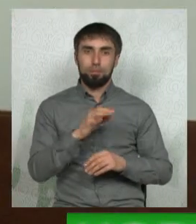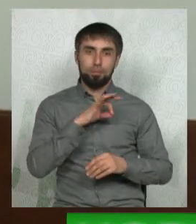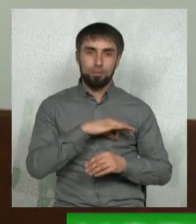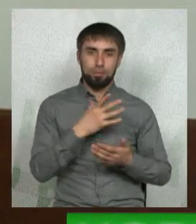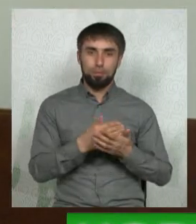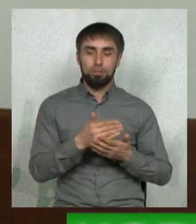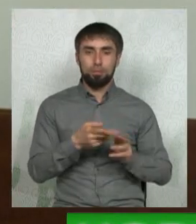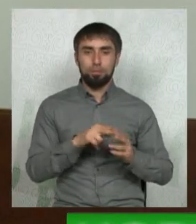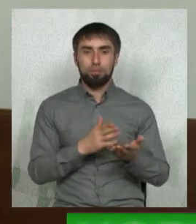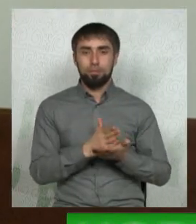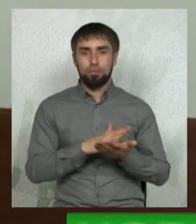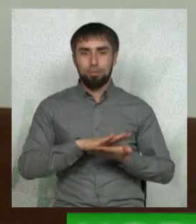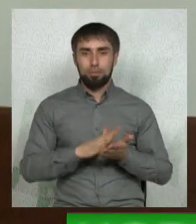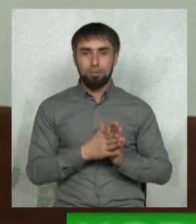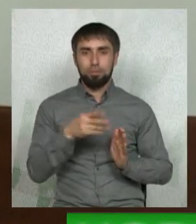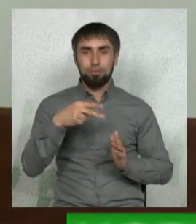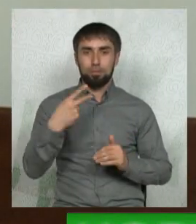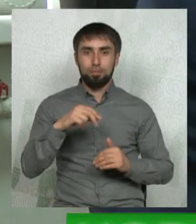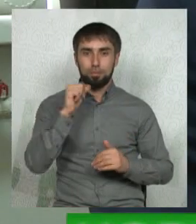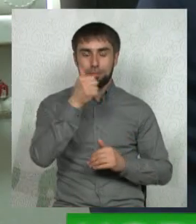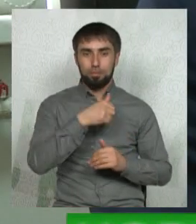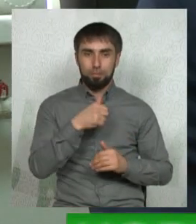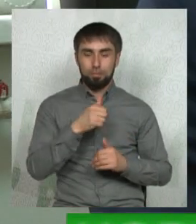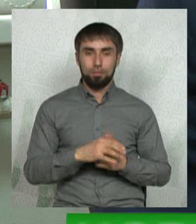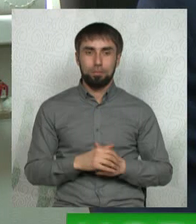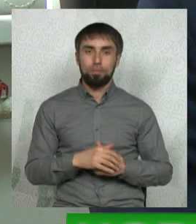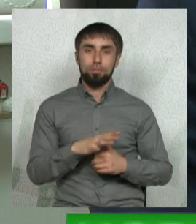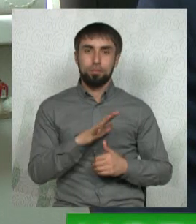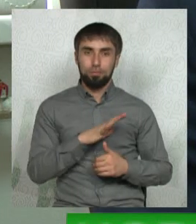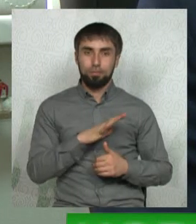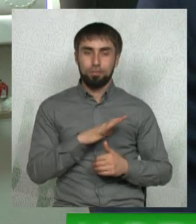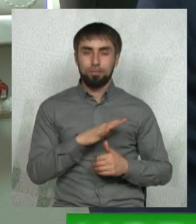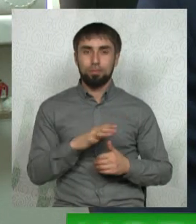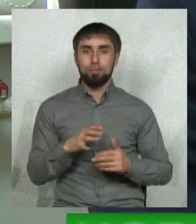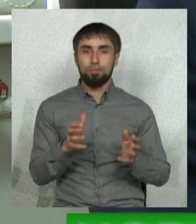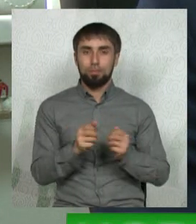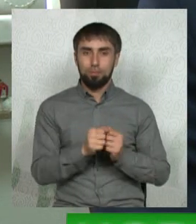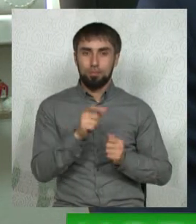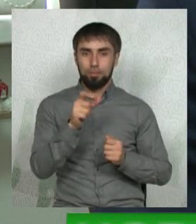своих служебных положений. В 2020 году были изъяты